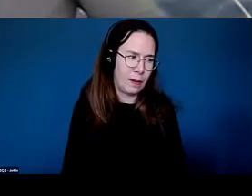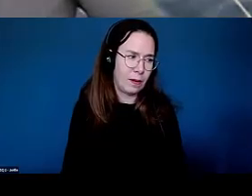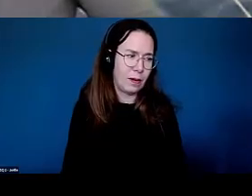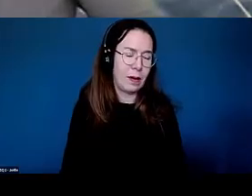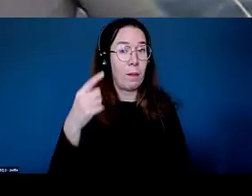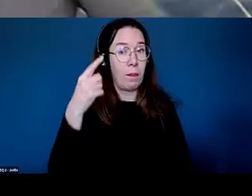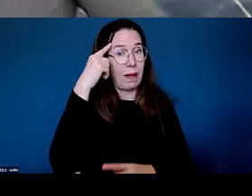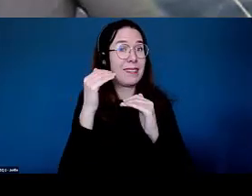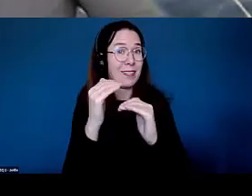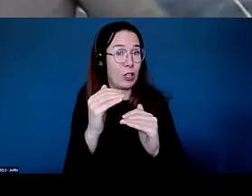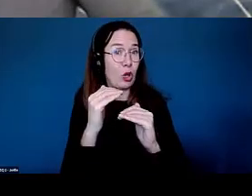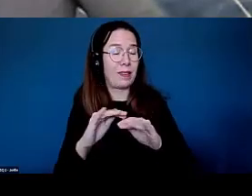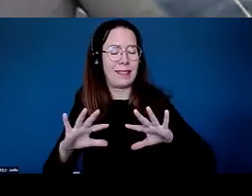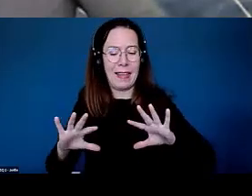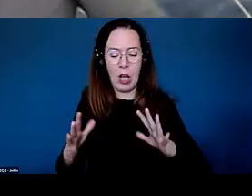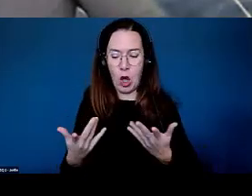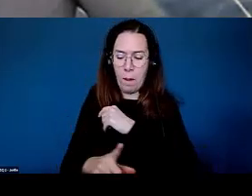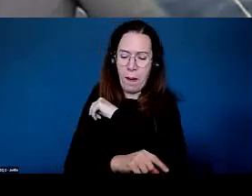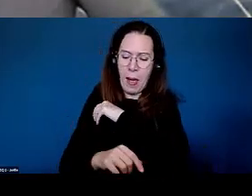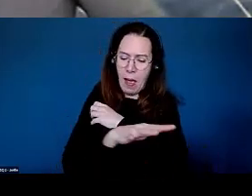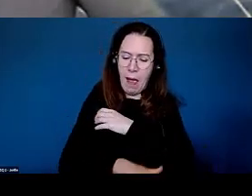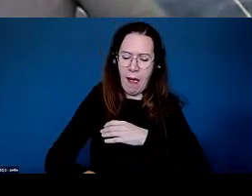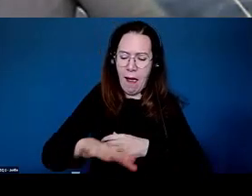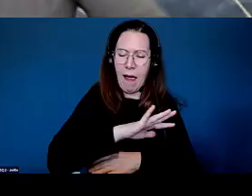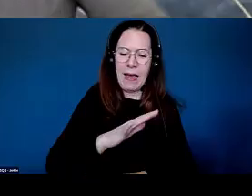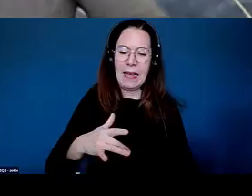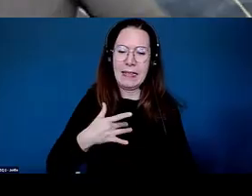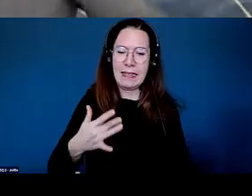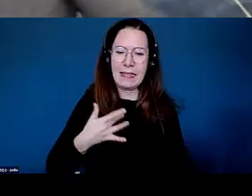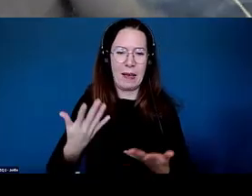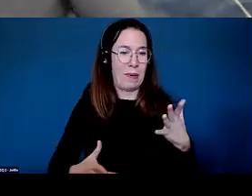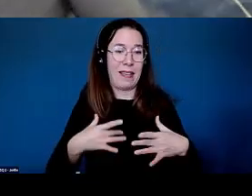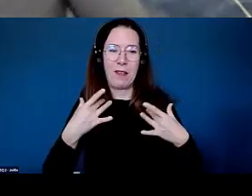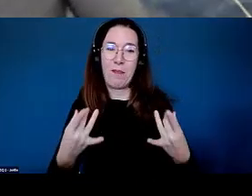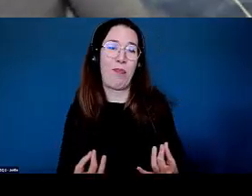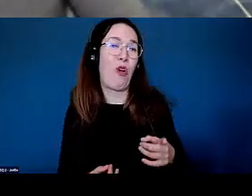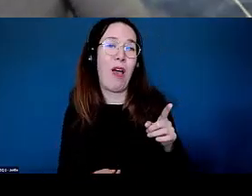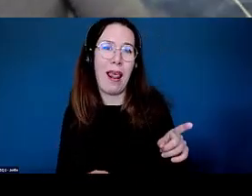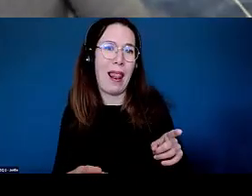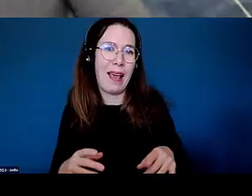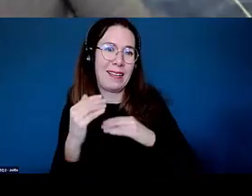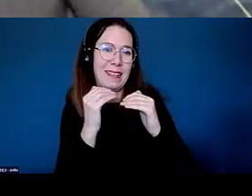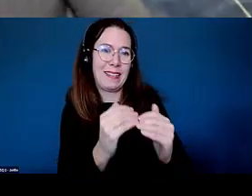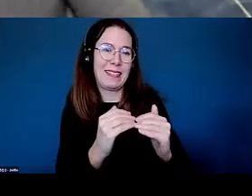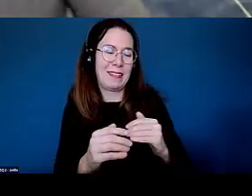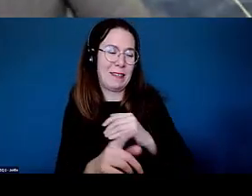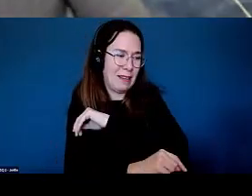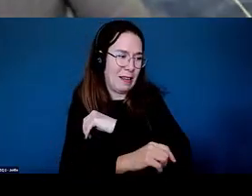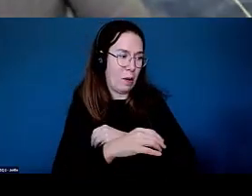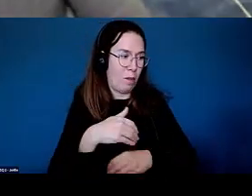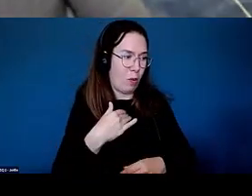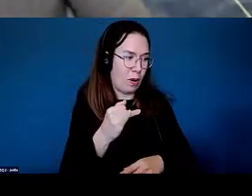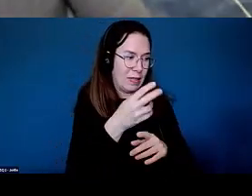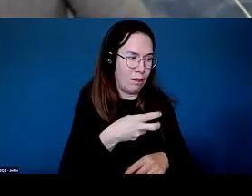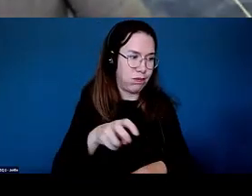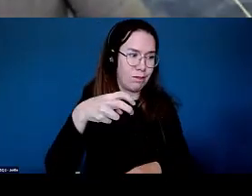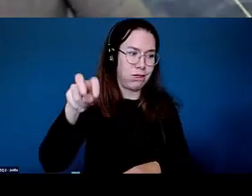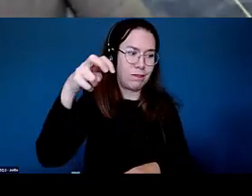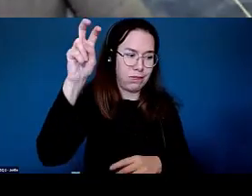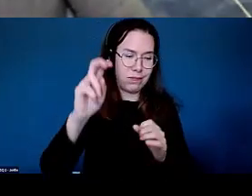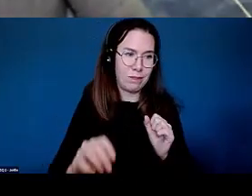manière dont le personnel va peut-être se sentir mal à l'aise lorsqu'il y a une